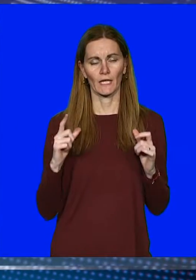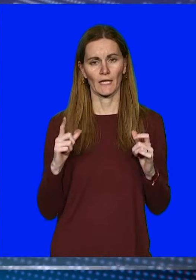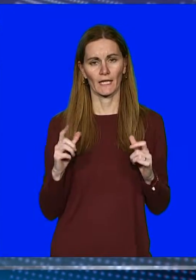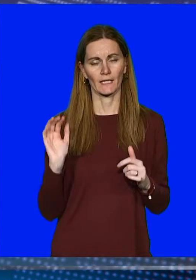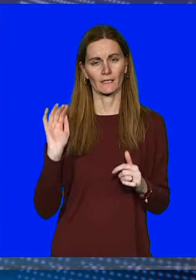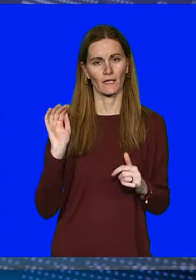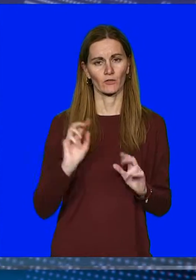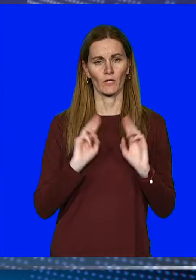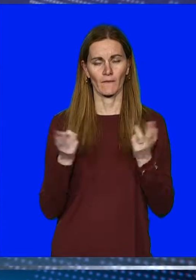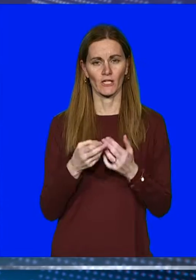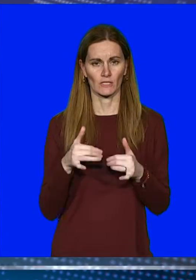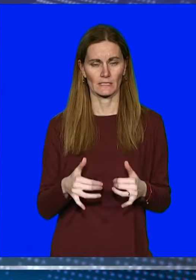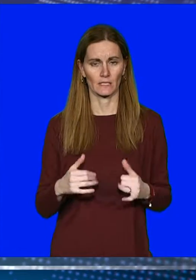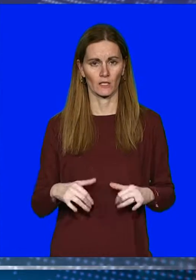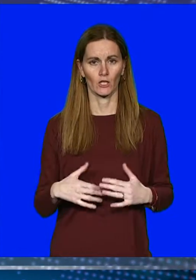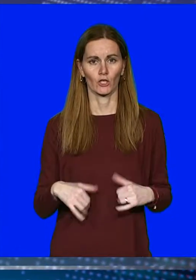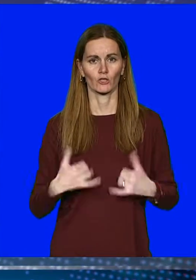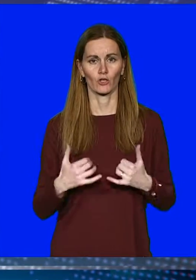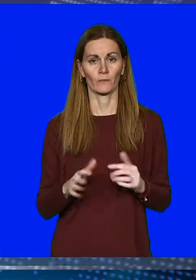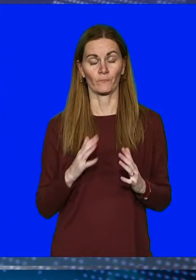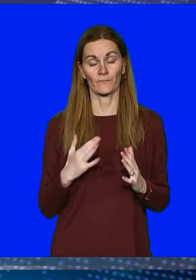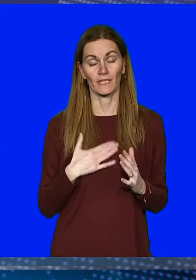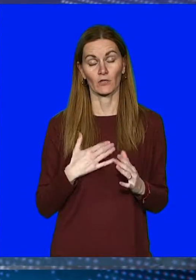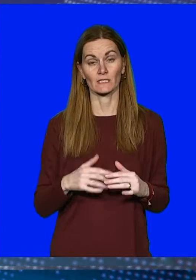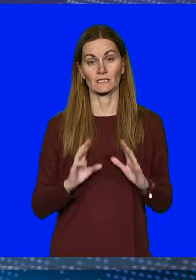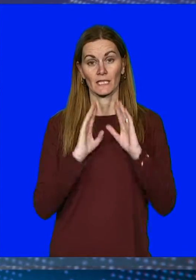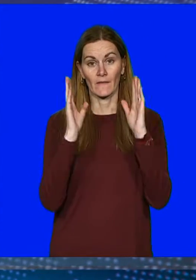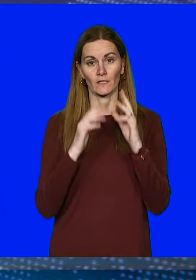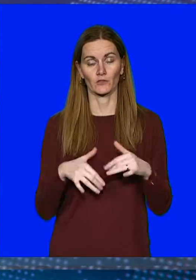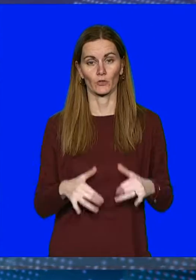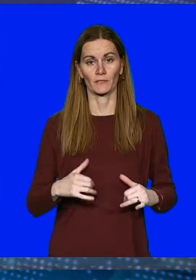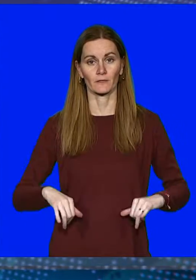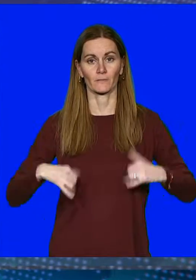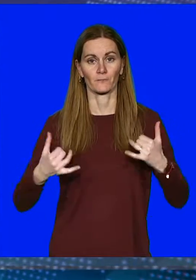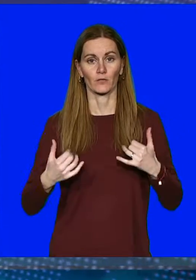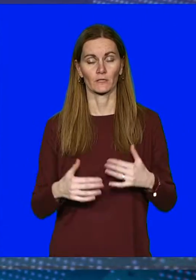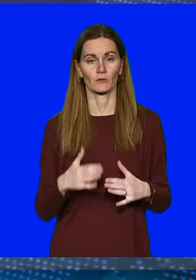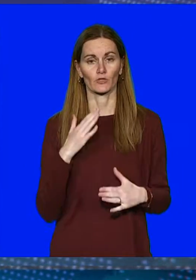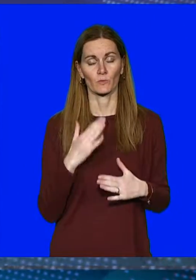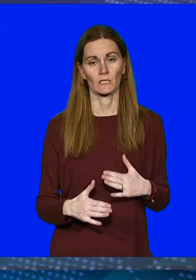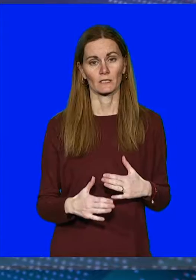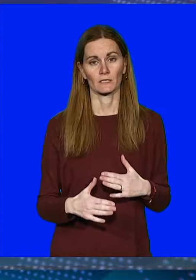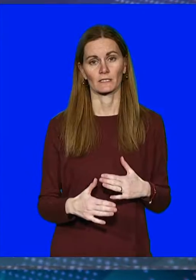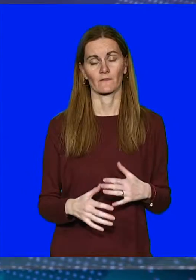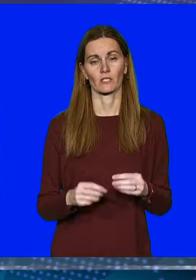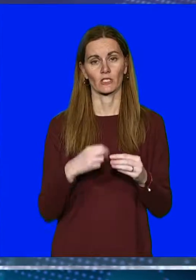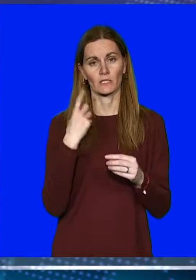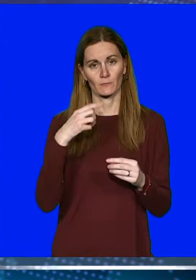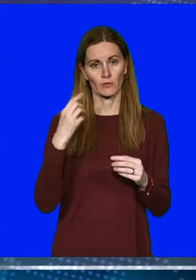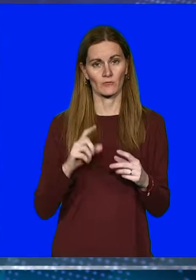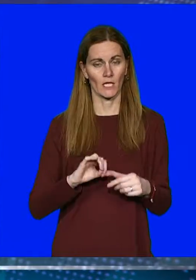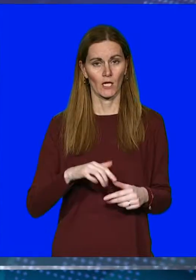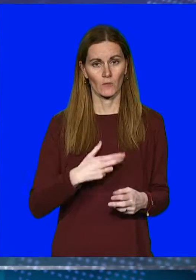dugo najavljuje, to se neće dogoditi u godini na izmaku. Iako sam se nadao da će to biti godina u kojoj ćemo konačno